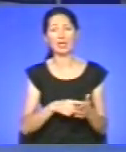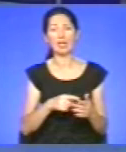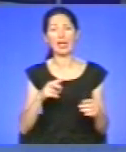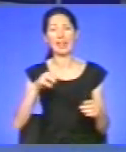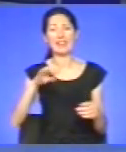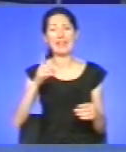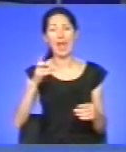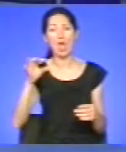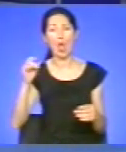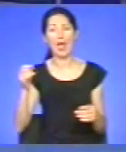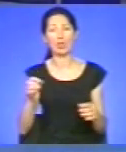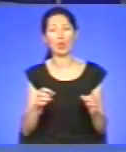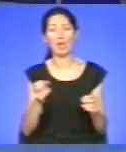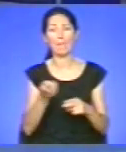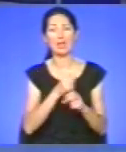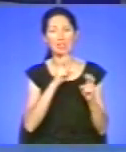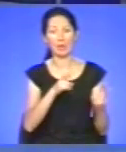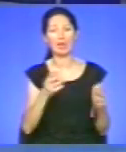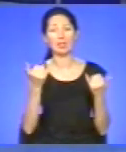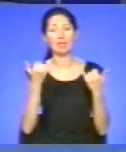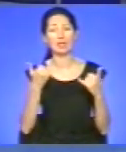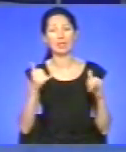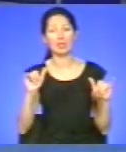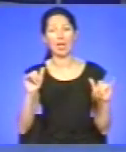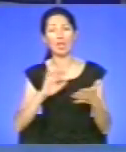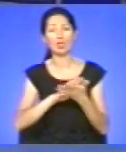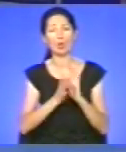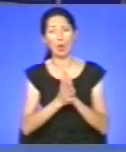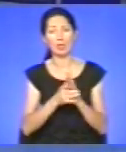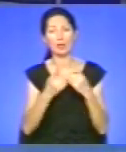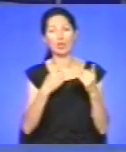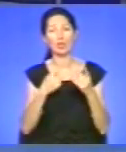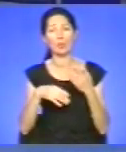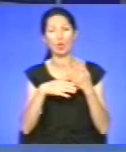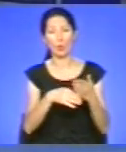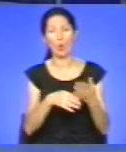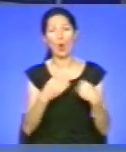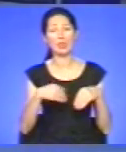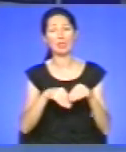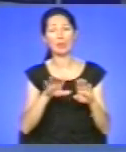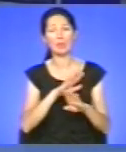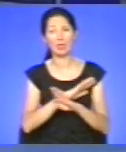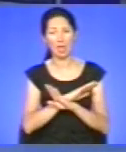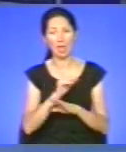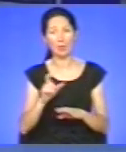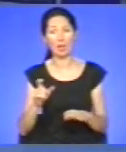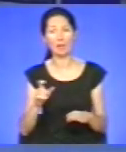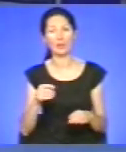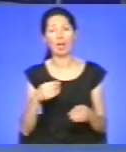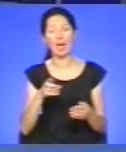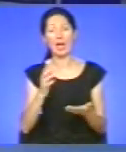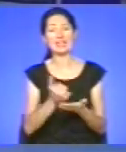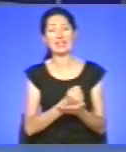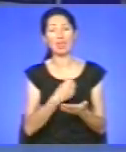надзвичайних ситуацій, де йшлося про надання допомоги сім'ям загиблих. З резервного фонду обласного бюджету виділили